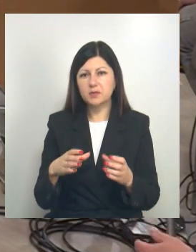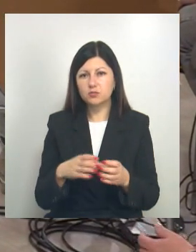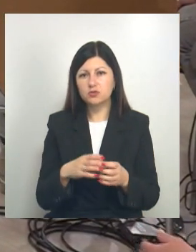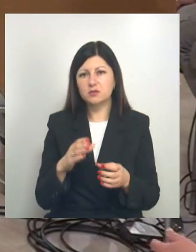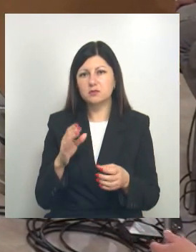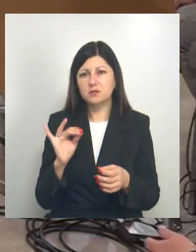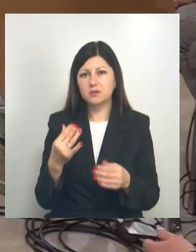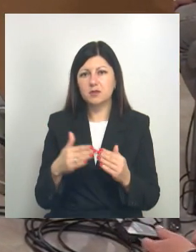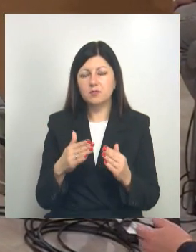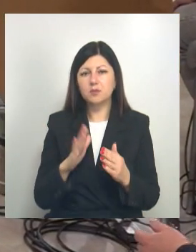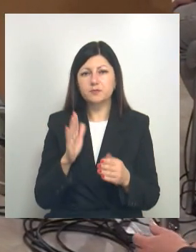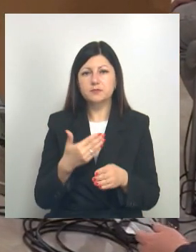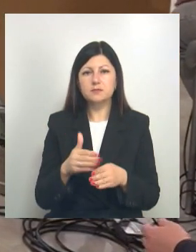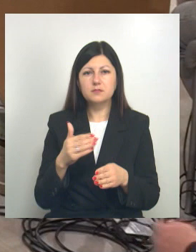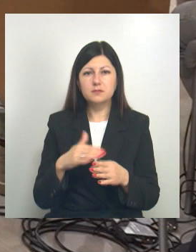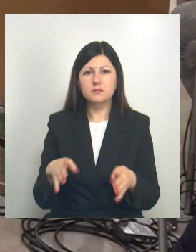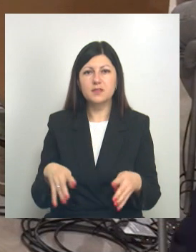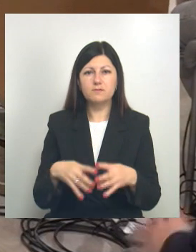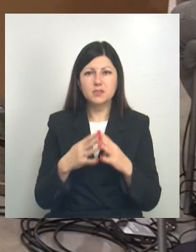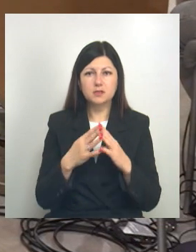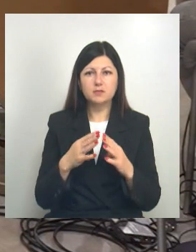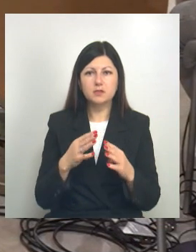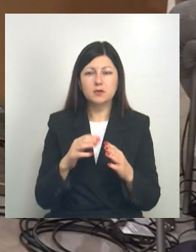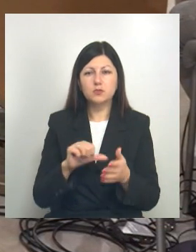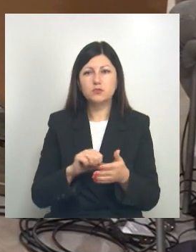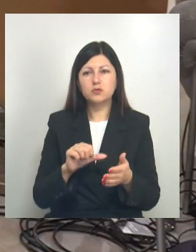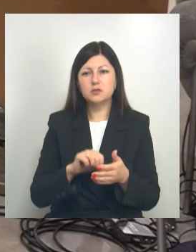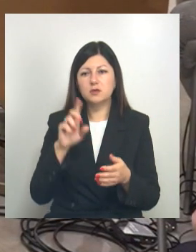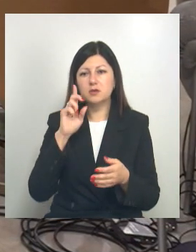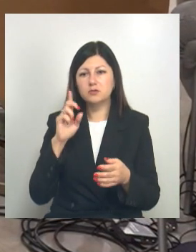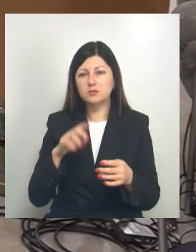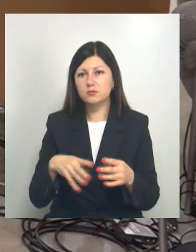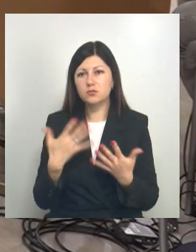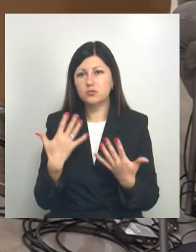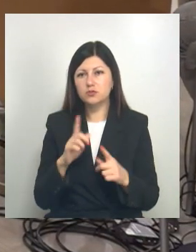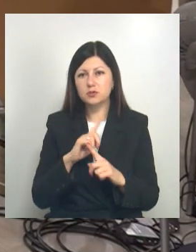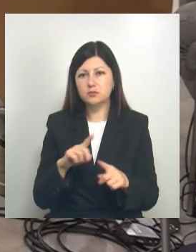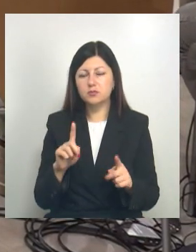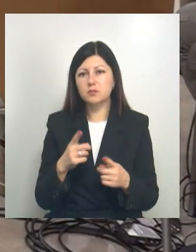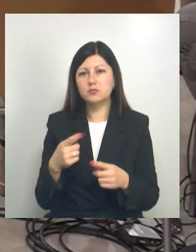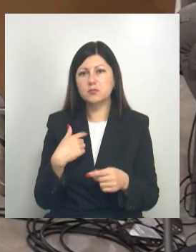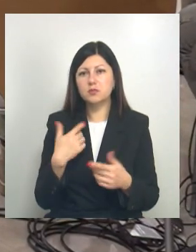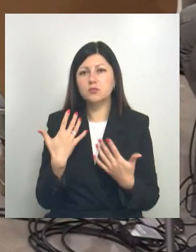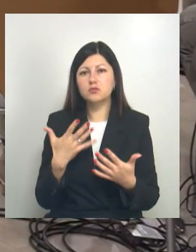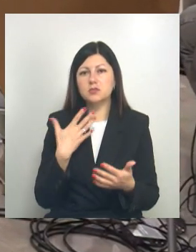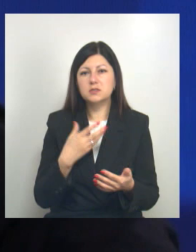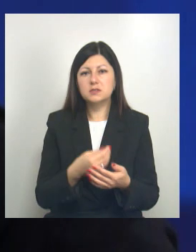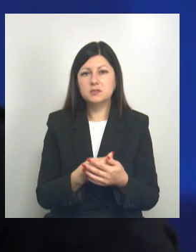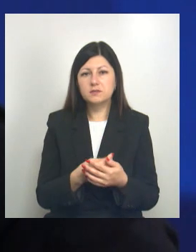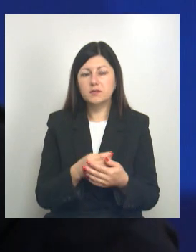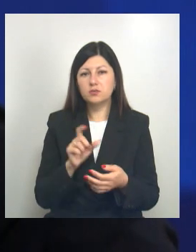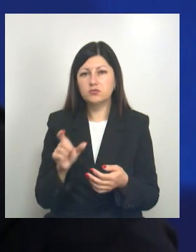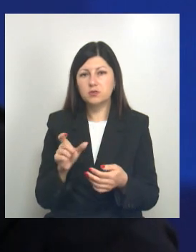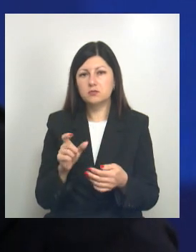дома, они уже будут потихонечку восстанавливать. Участия государства в восстановлении уже не будет, потому что мы свою часть уже